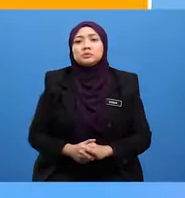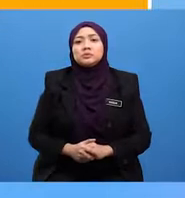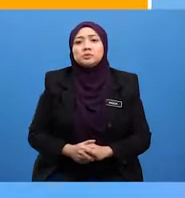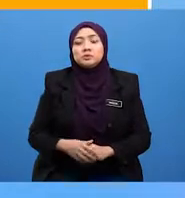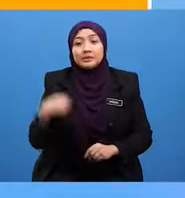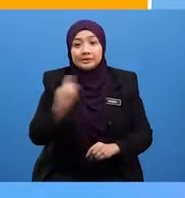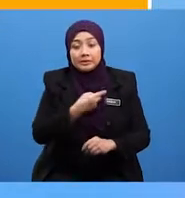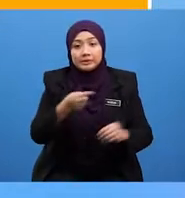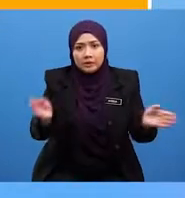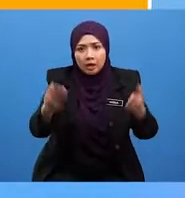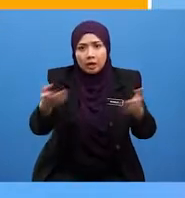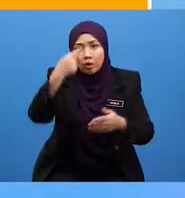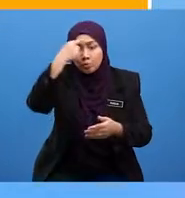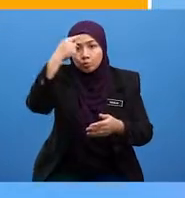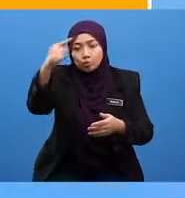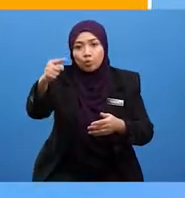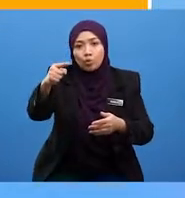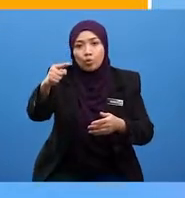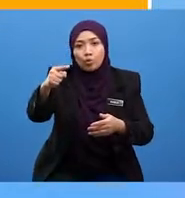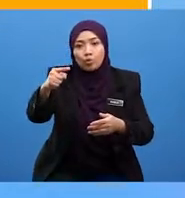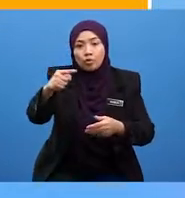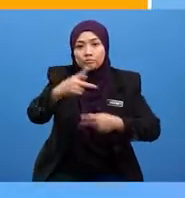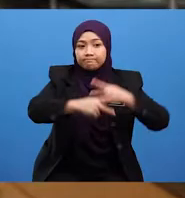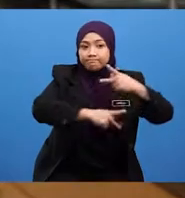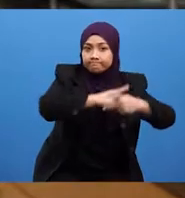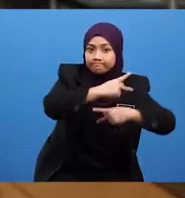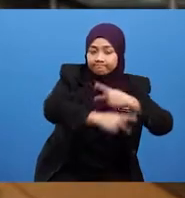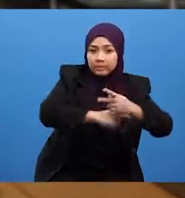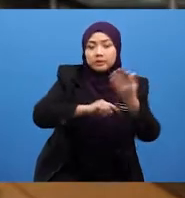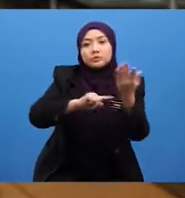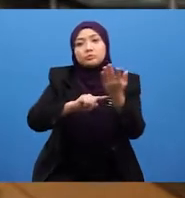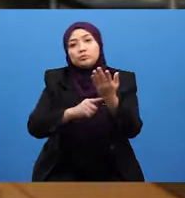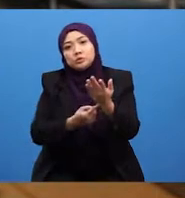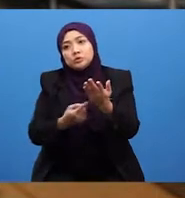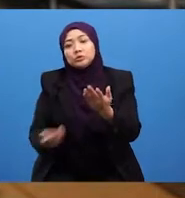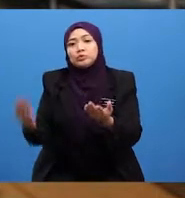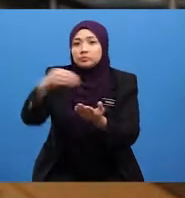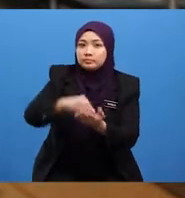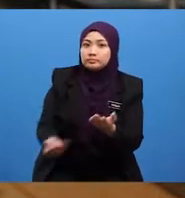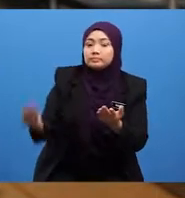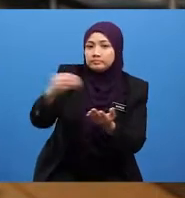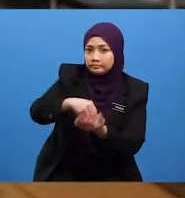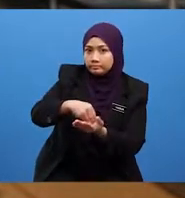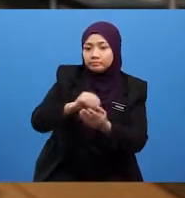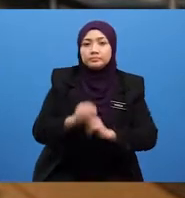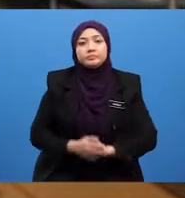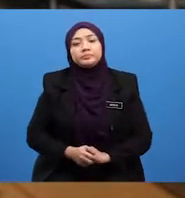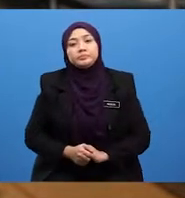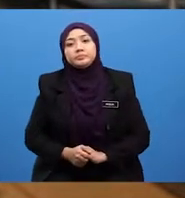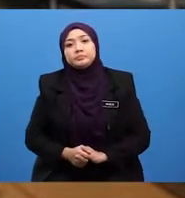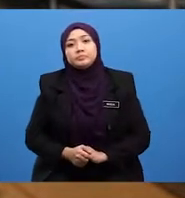mengitar semula plastik jenis ini. Setelah kita mempelajari